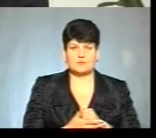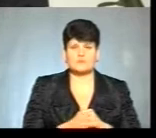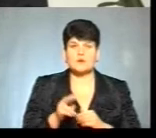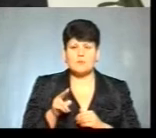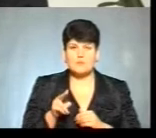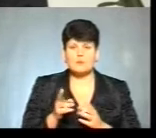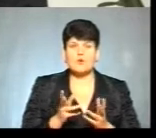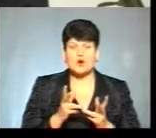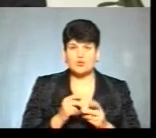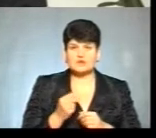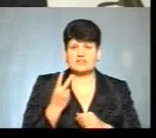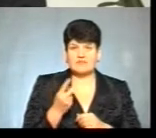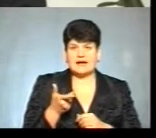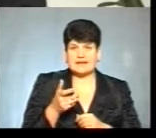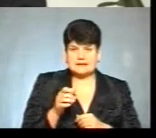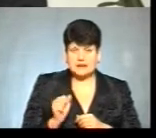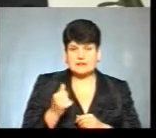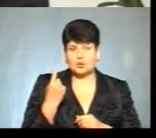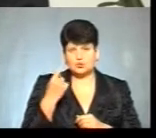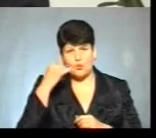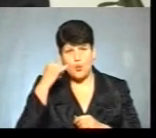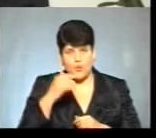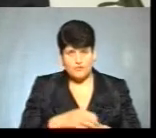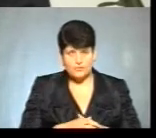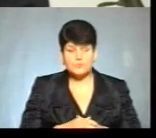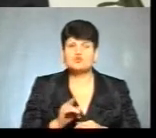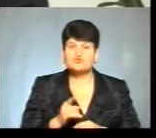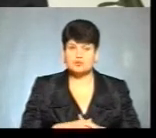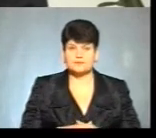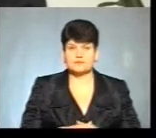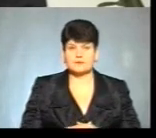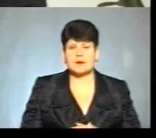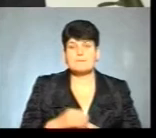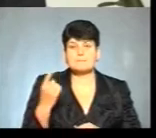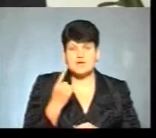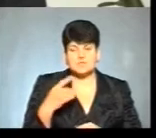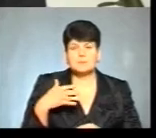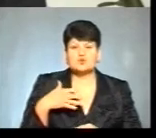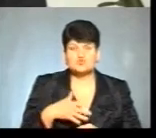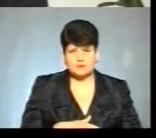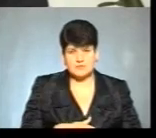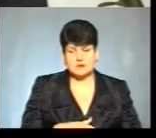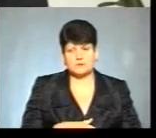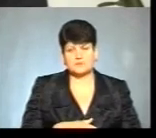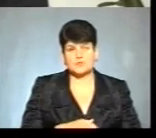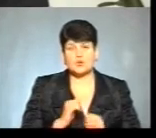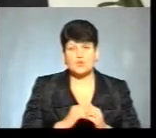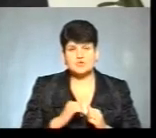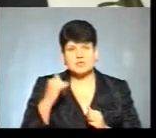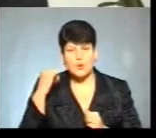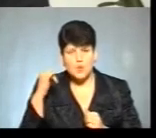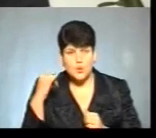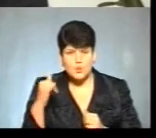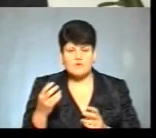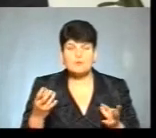з розрахунку 2 гектара на одну корову. Чому? Тому що перше ми розуміємо, що кожна корова, так,